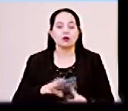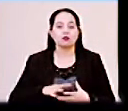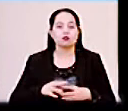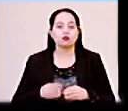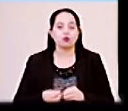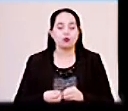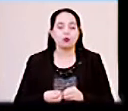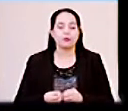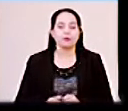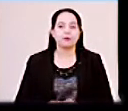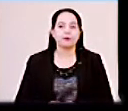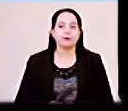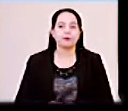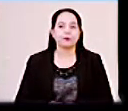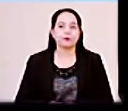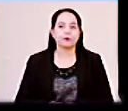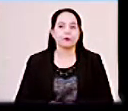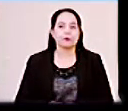суммы.